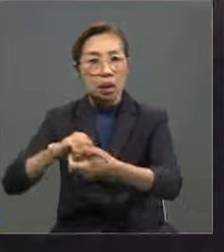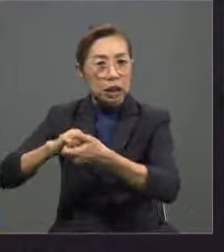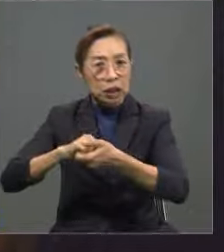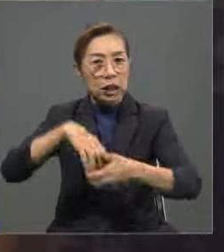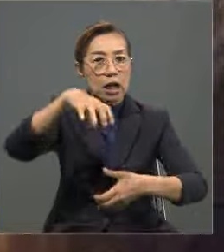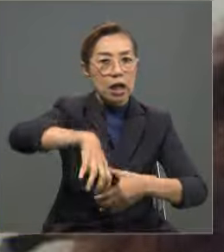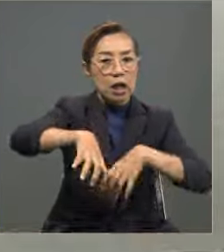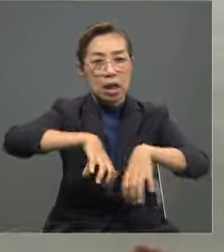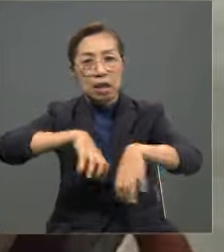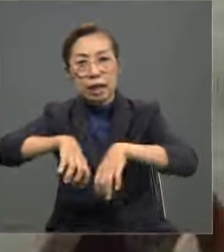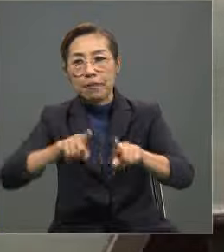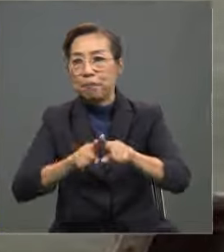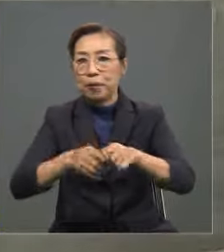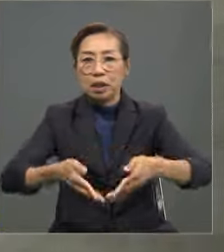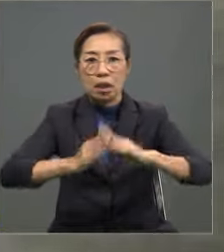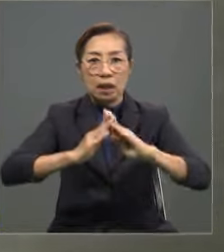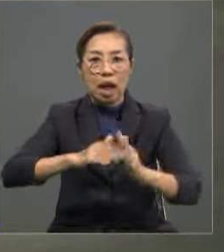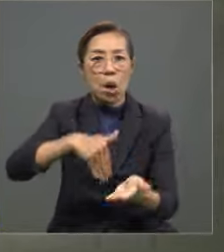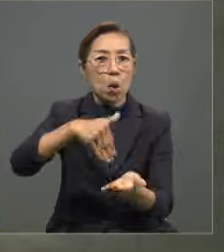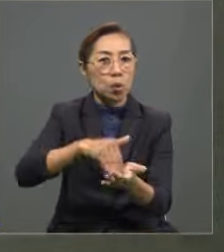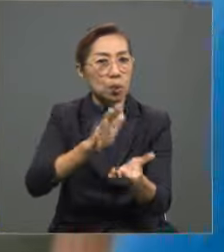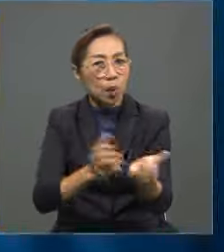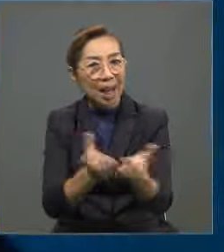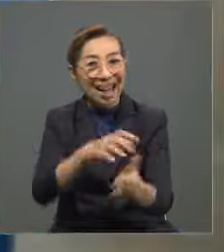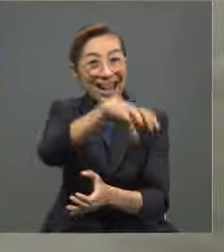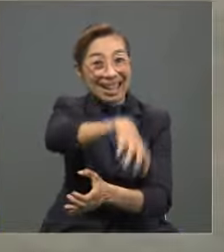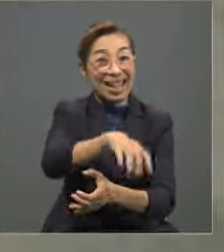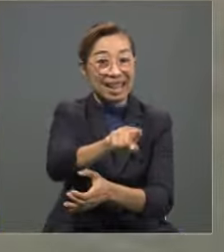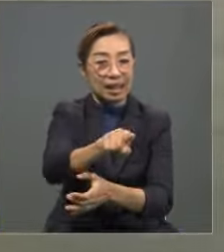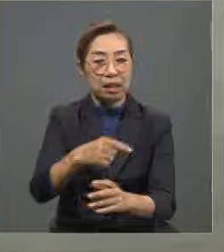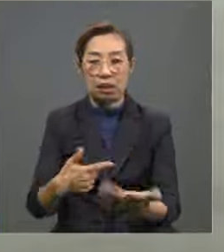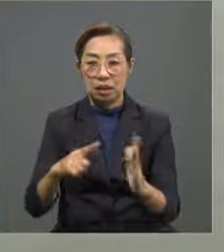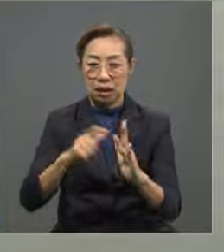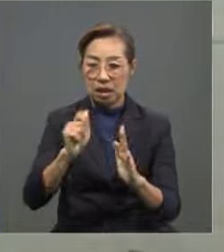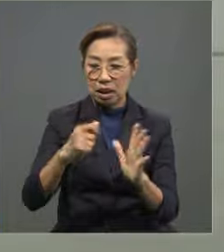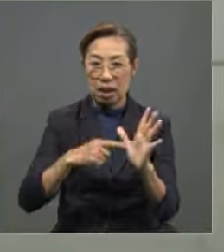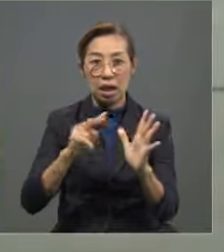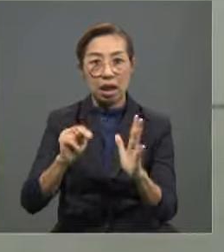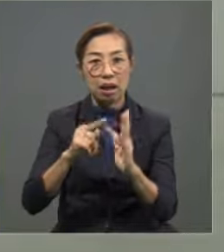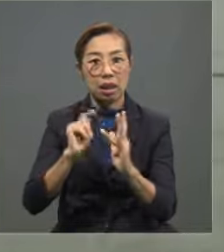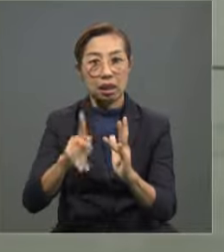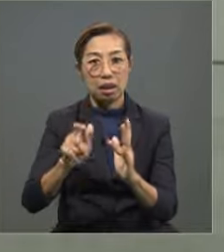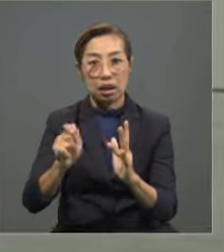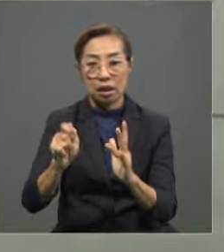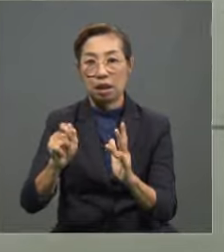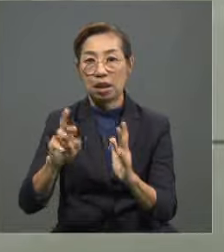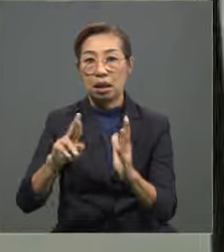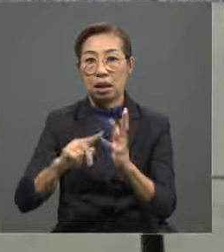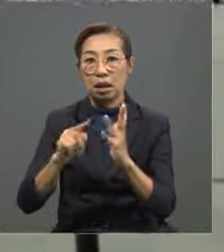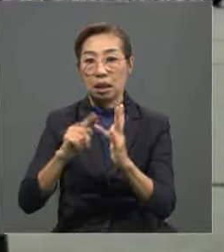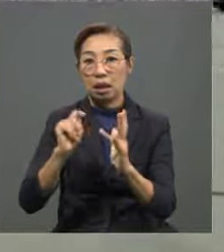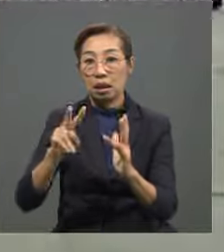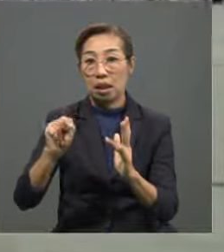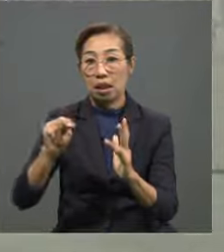ฐานะเป็นนักกฎหมายก็จะขอดูข้อกฎหมายก่อนว่าจะเห็นด้วยหรือไม่ส่วนการเสนอชื่อปรับคณะรัฐมนตรีนาย